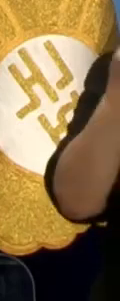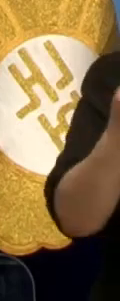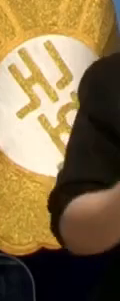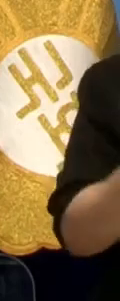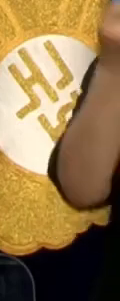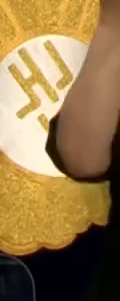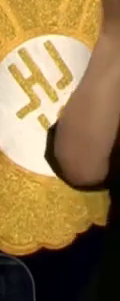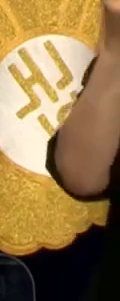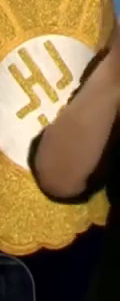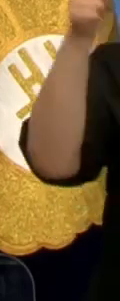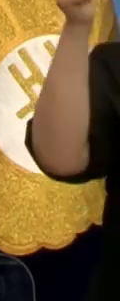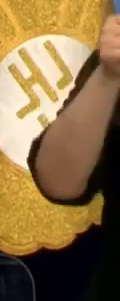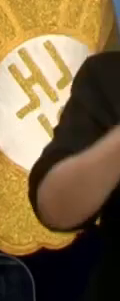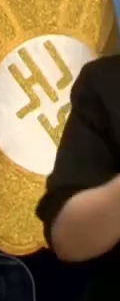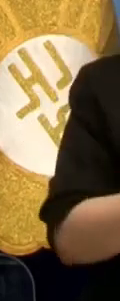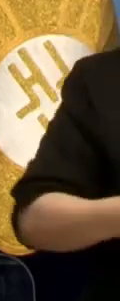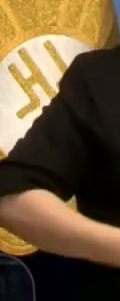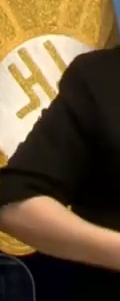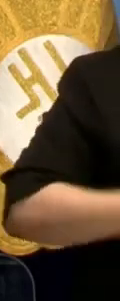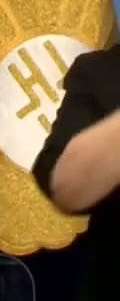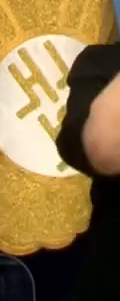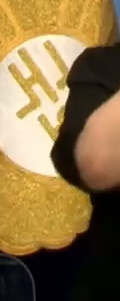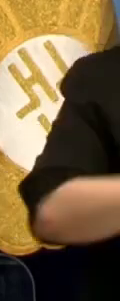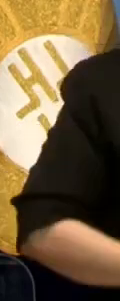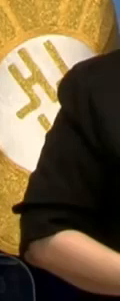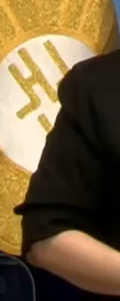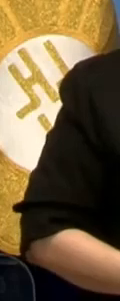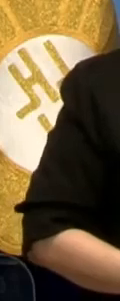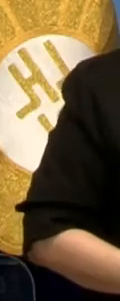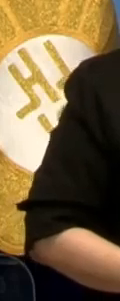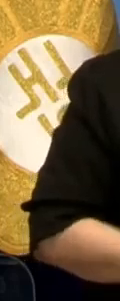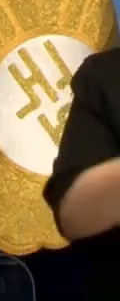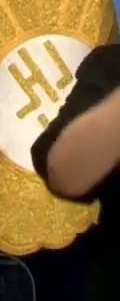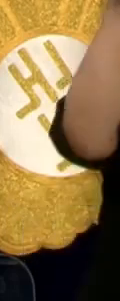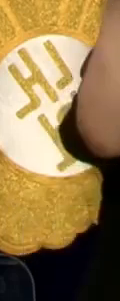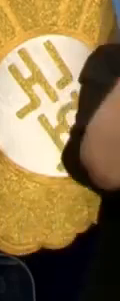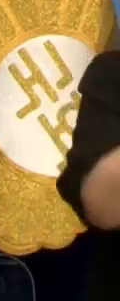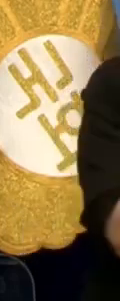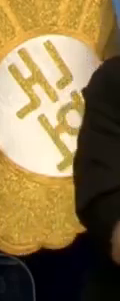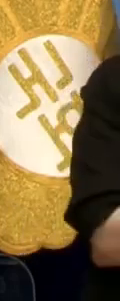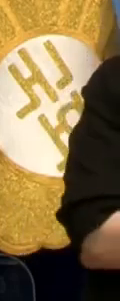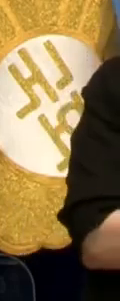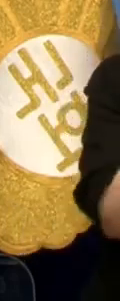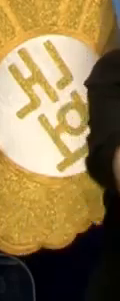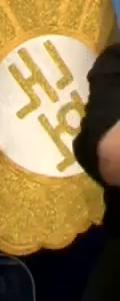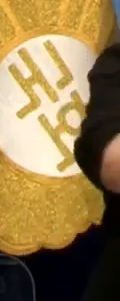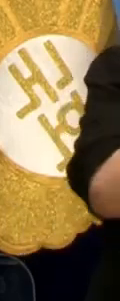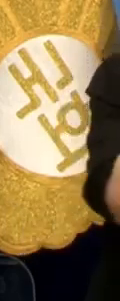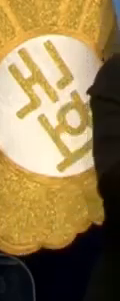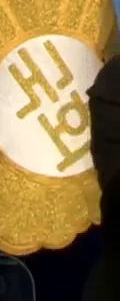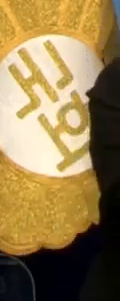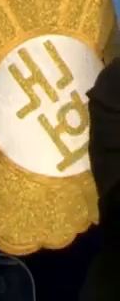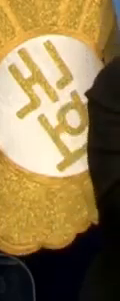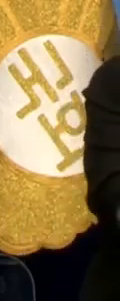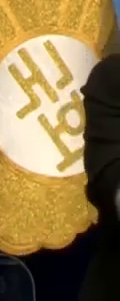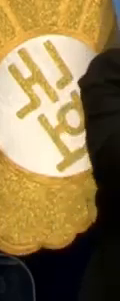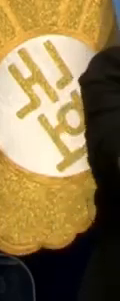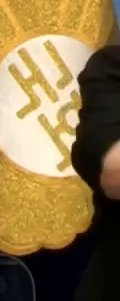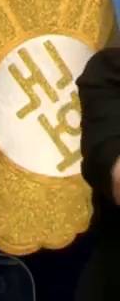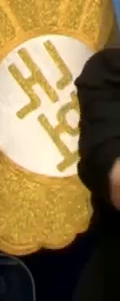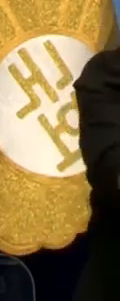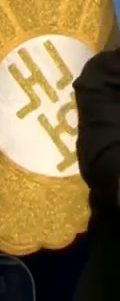빠른 속도로 줄여야 하는데 그 줄이는 방법으로는 탄소세를 부과해서 탄소